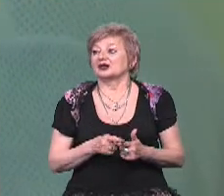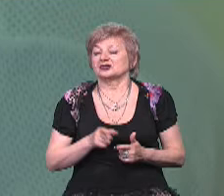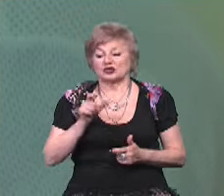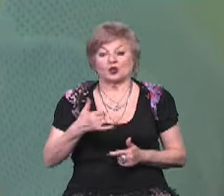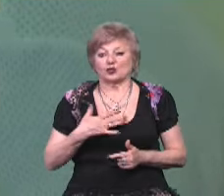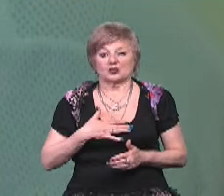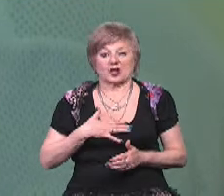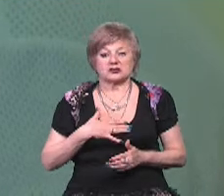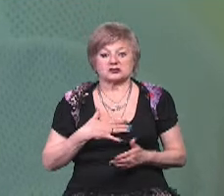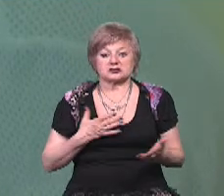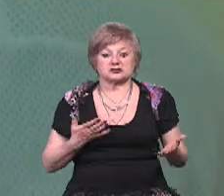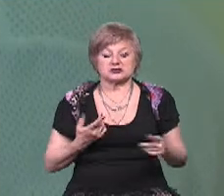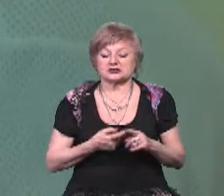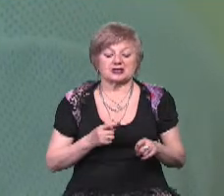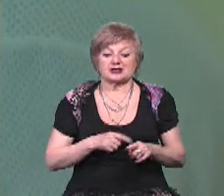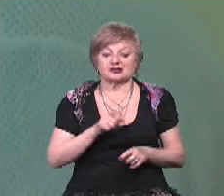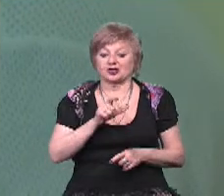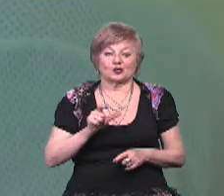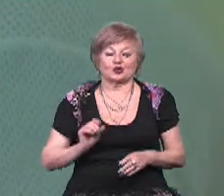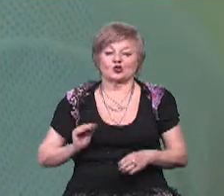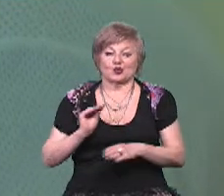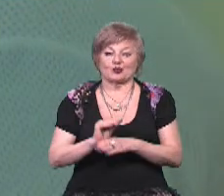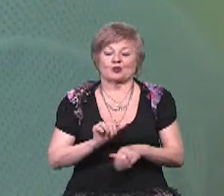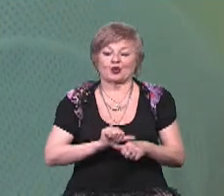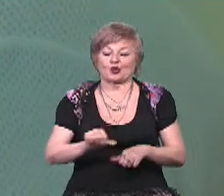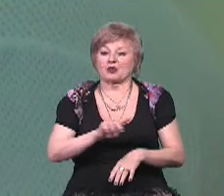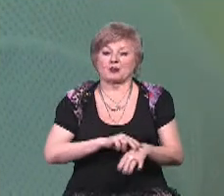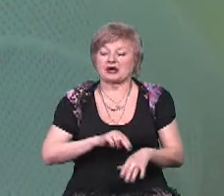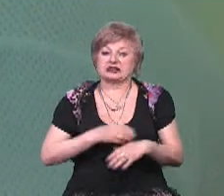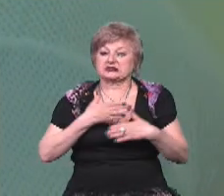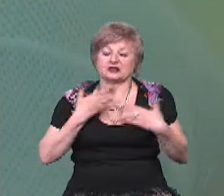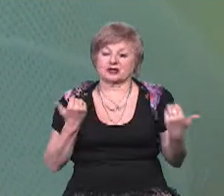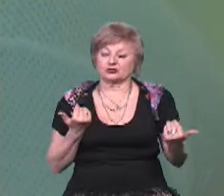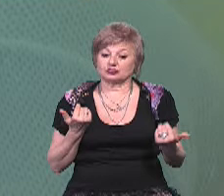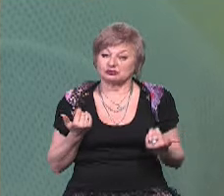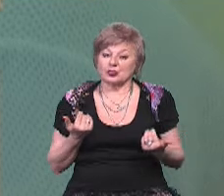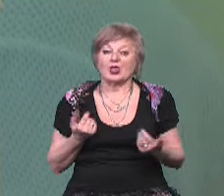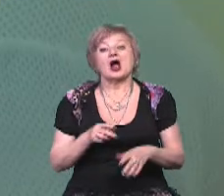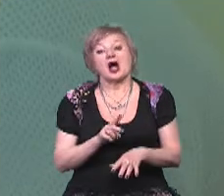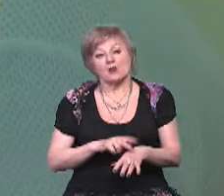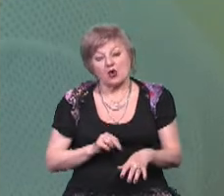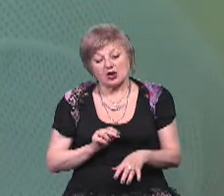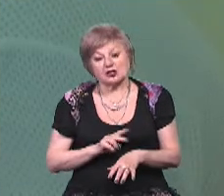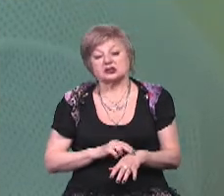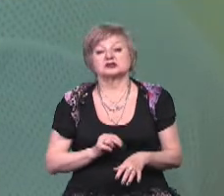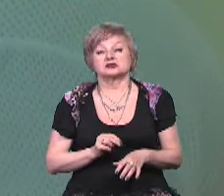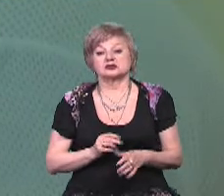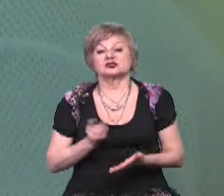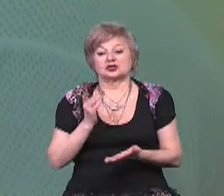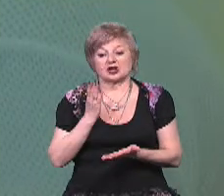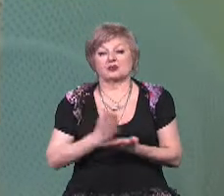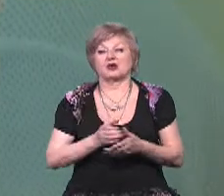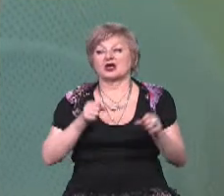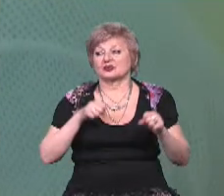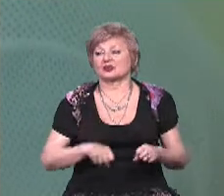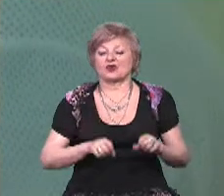нашому місці уповноважених на те осіб додатково, окрім поліції, немає, вони відсутні. А поліція має право або